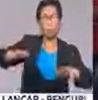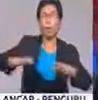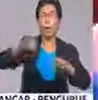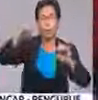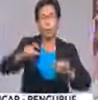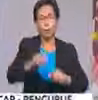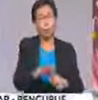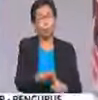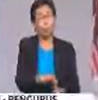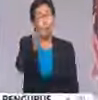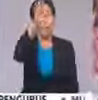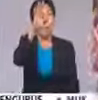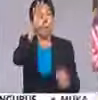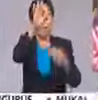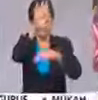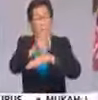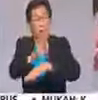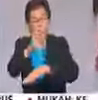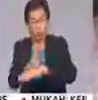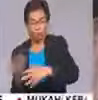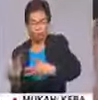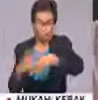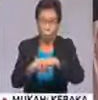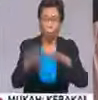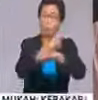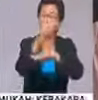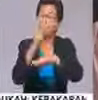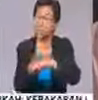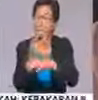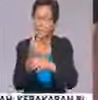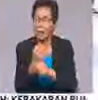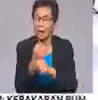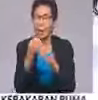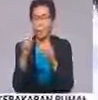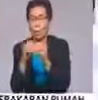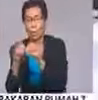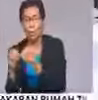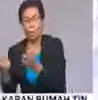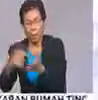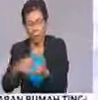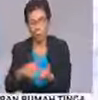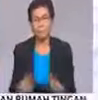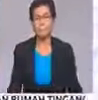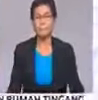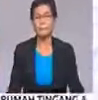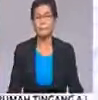disemarakkan agar fungsinya sebagai penyatu kebangsaan dapat diperhebatkan lagi.